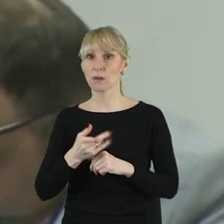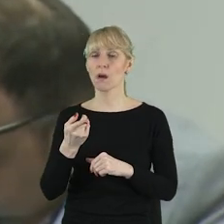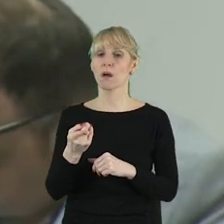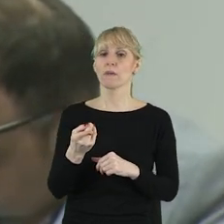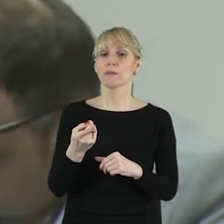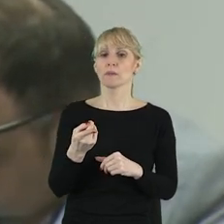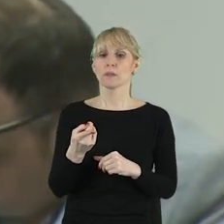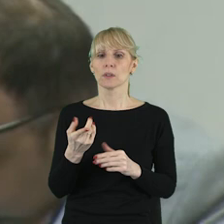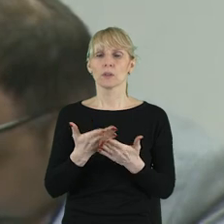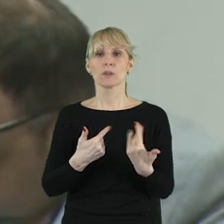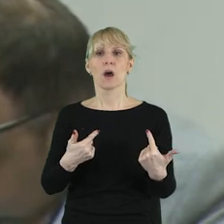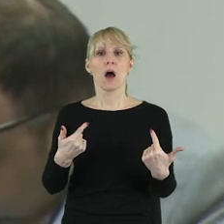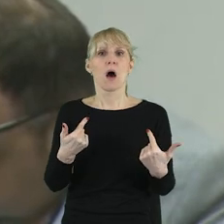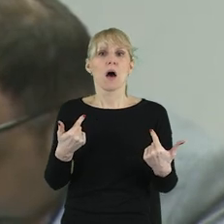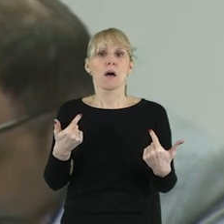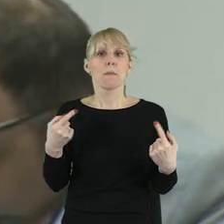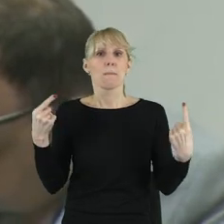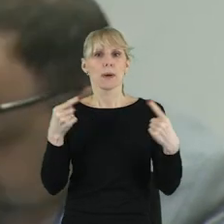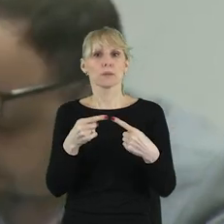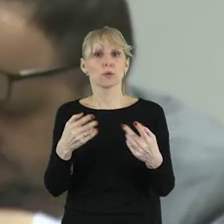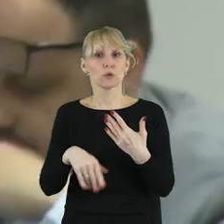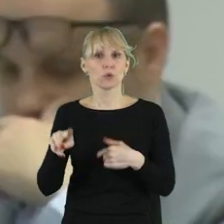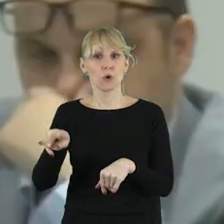Wówczas nie budziło to żadnego niepokoju,